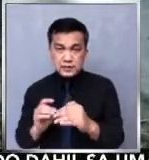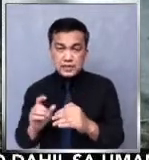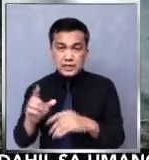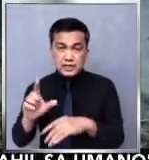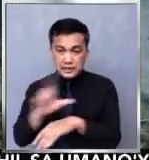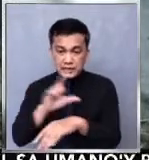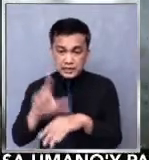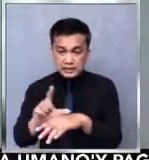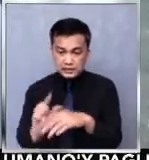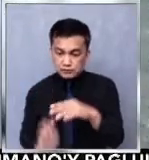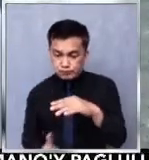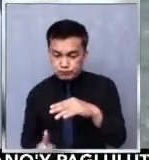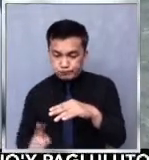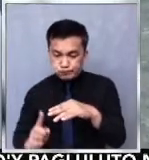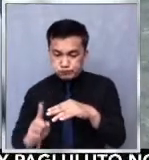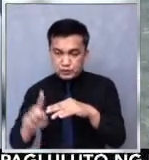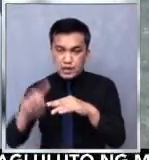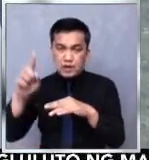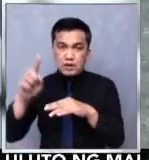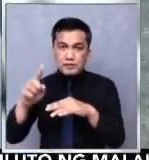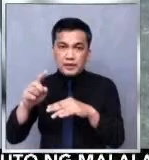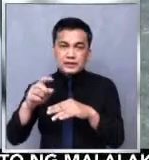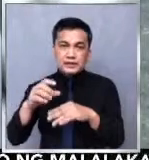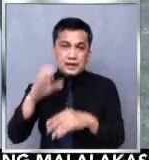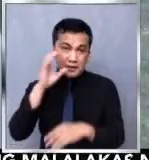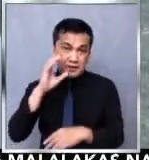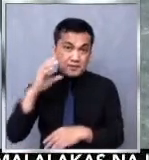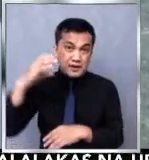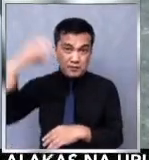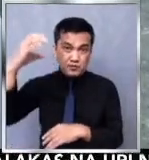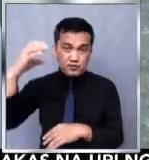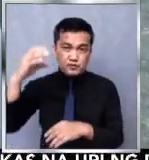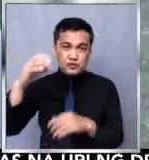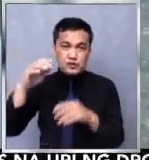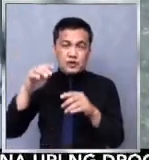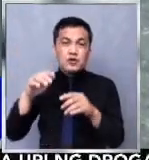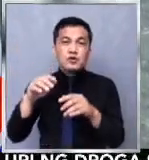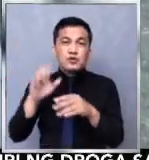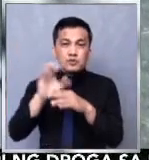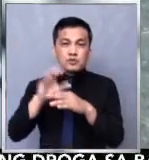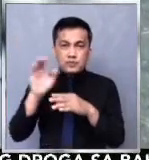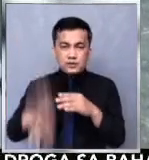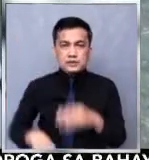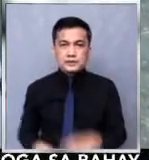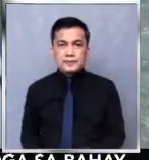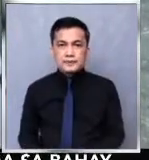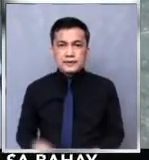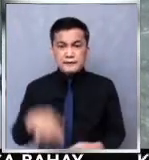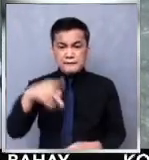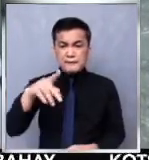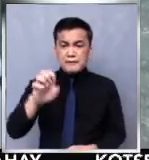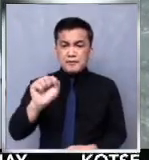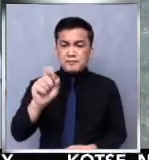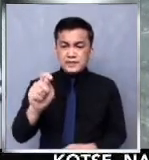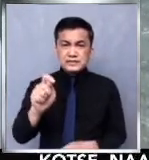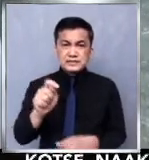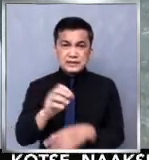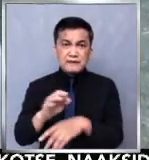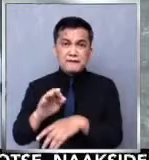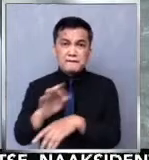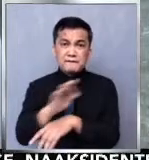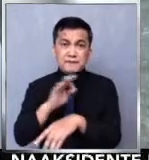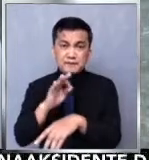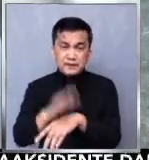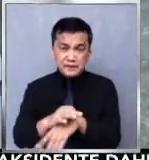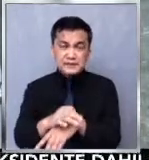tuwing kabilugan ng buwan. Pest ng ating palayan na kung saan kadalasan po lumalabas ito early August pag